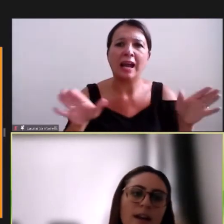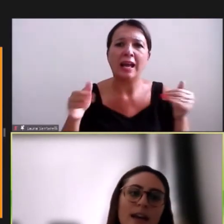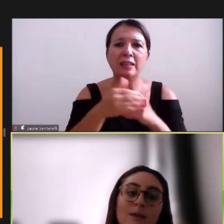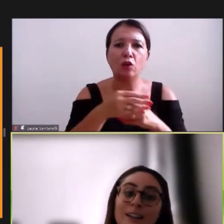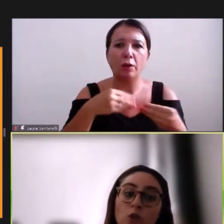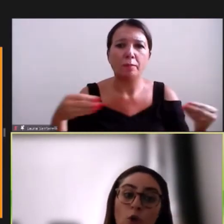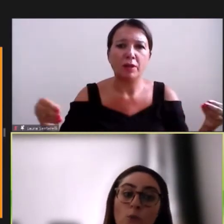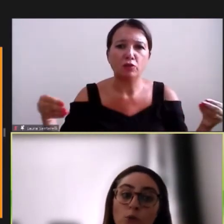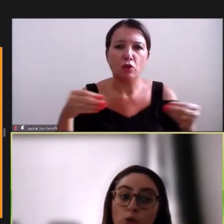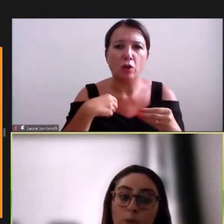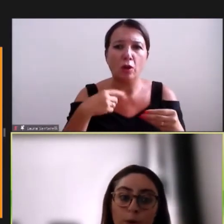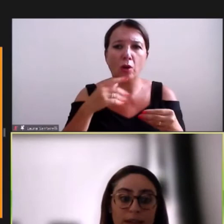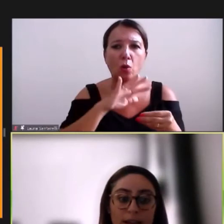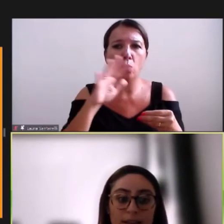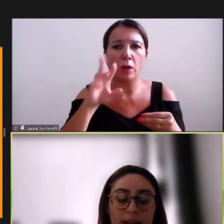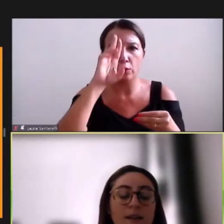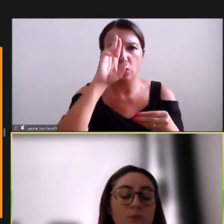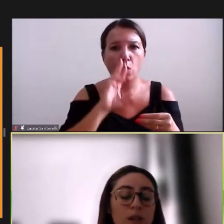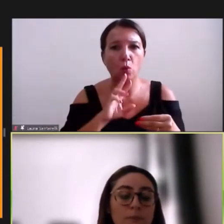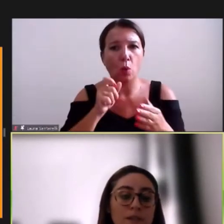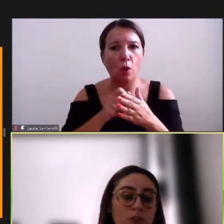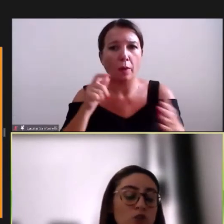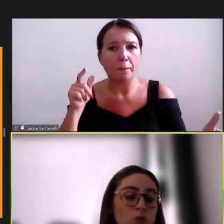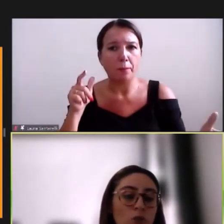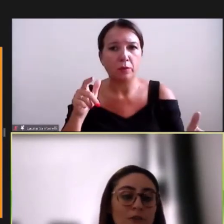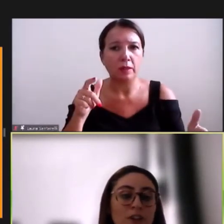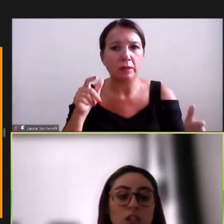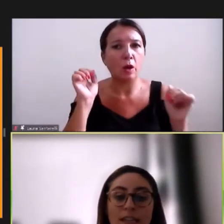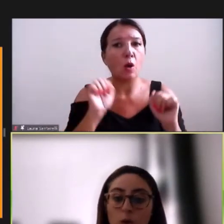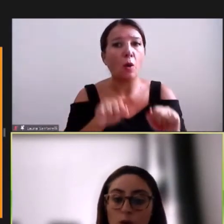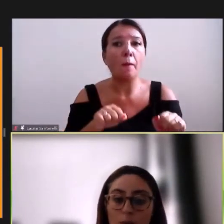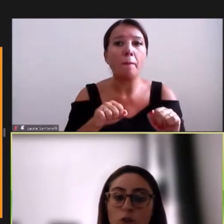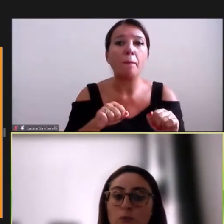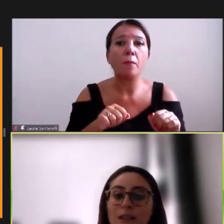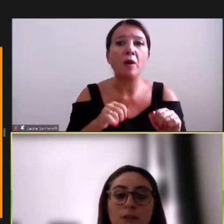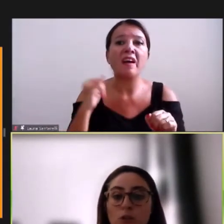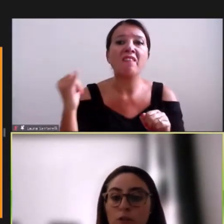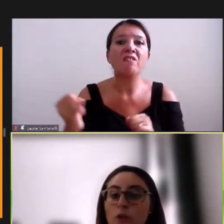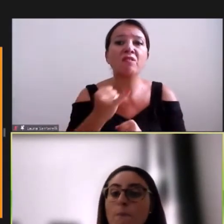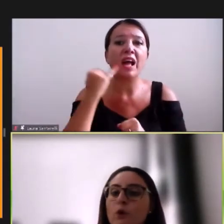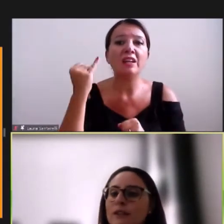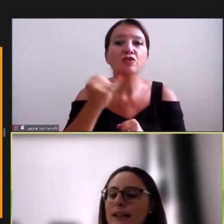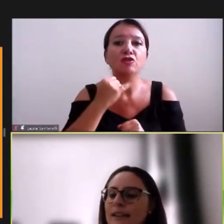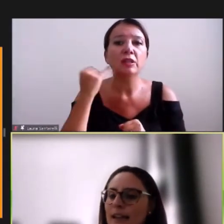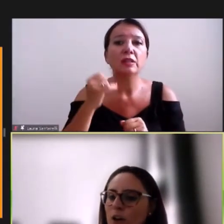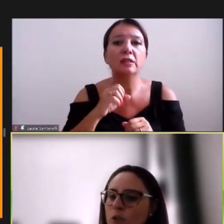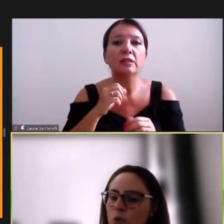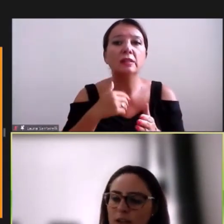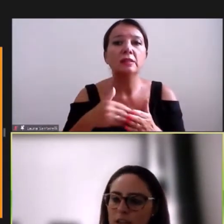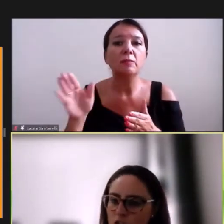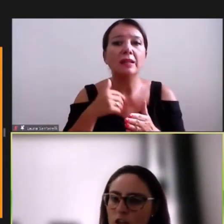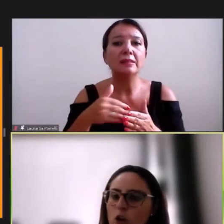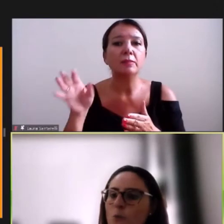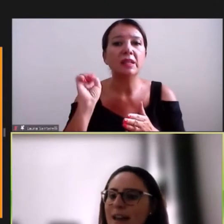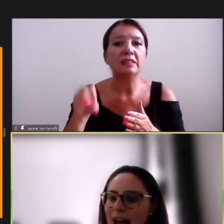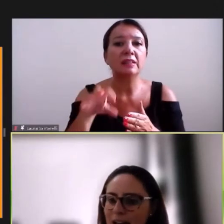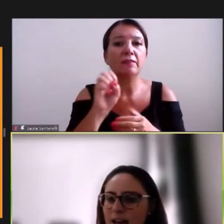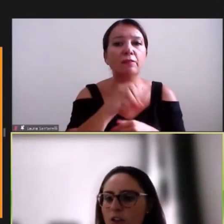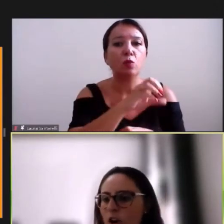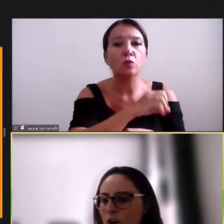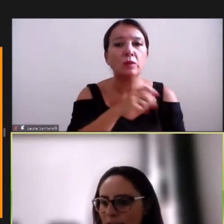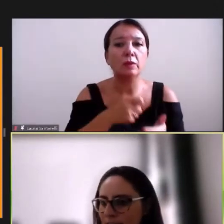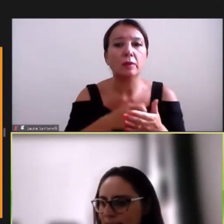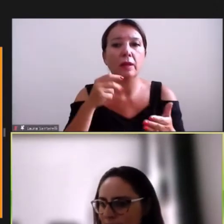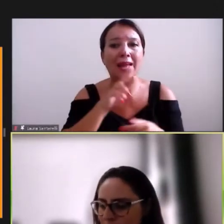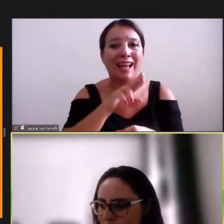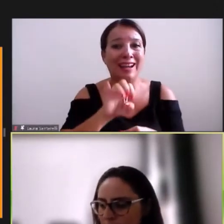parlando. E un altro ruolo molto importante potrebbe svolgere un ruolo da facilitatore per lo smaltimento di rifiuti importanti che ancora sono critici, come i RAE,